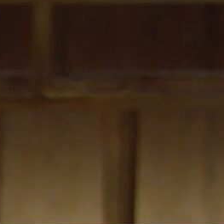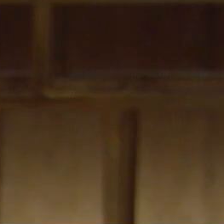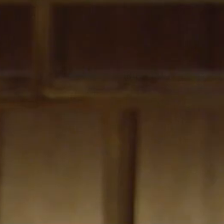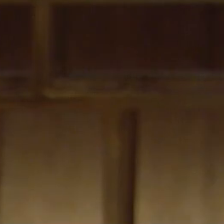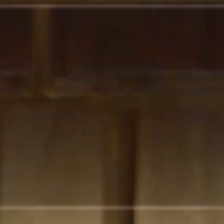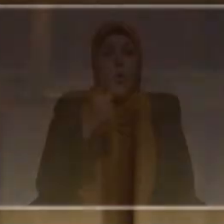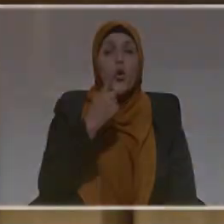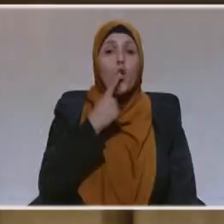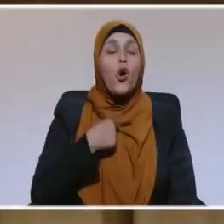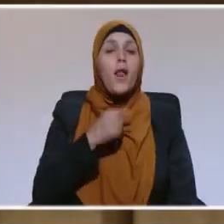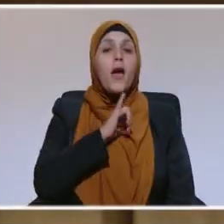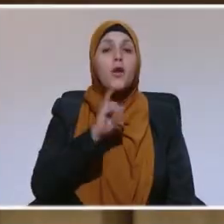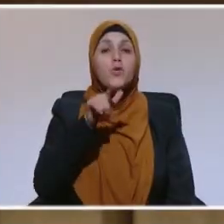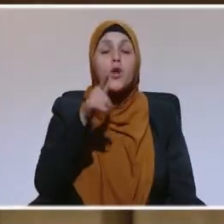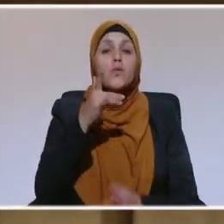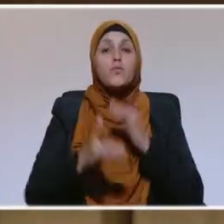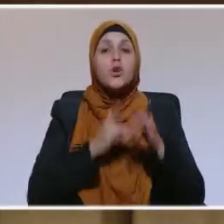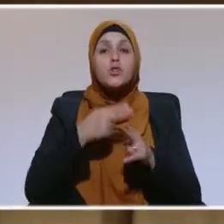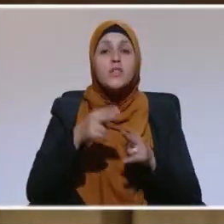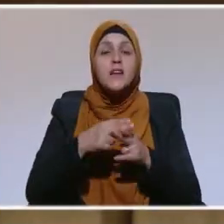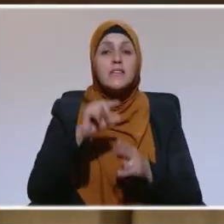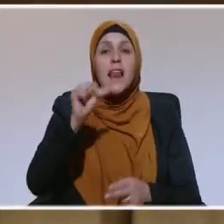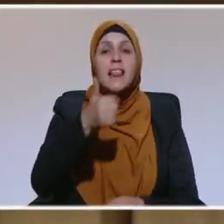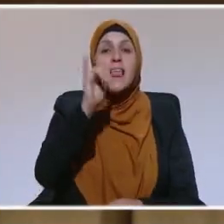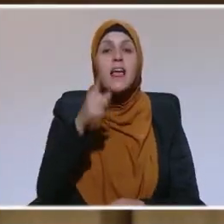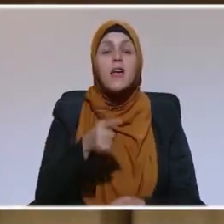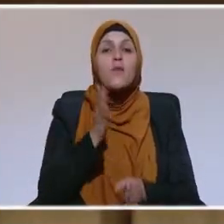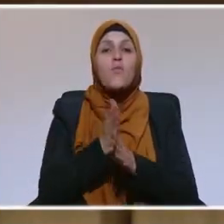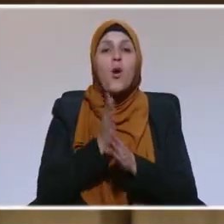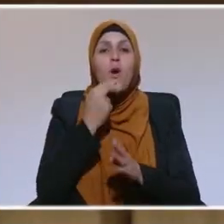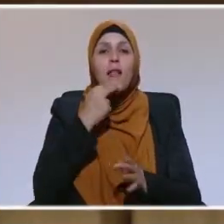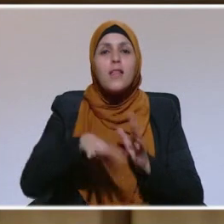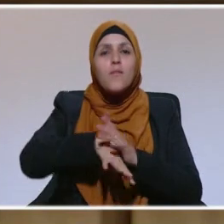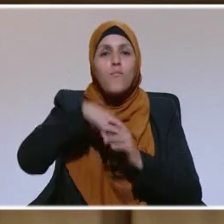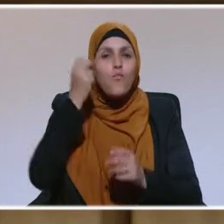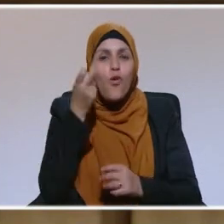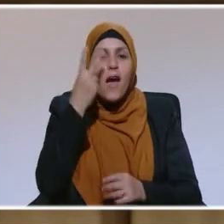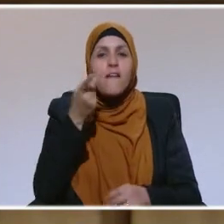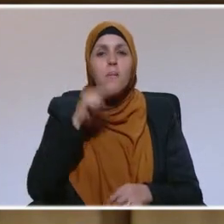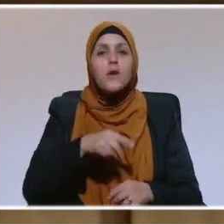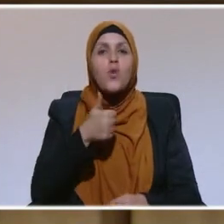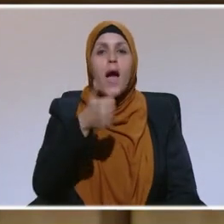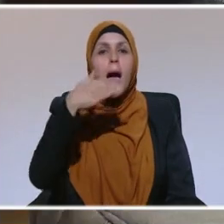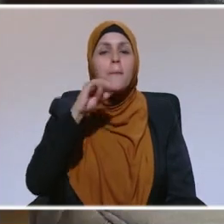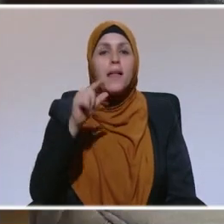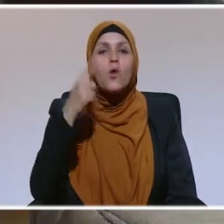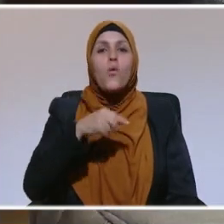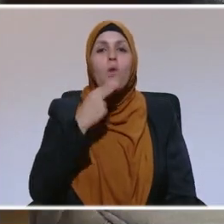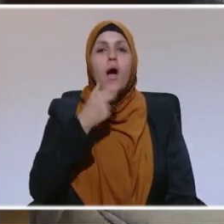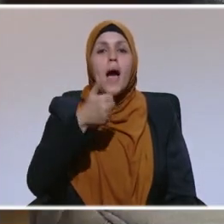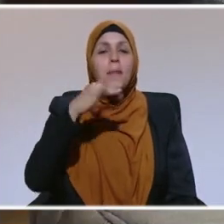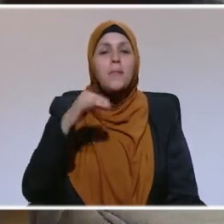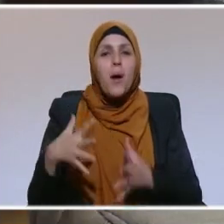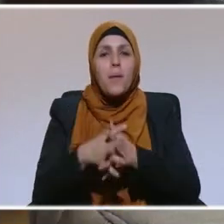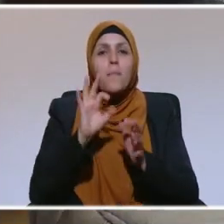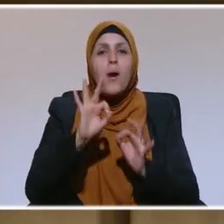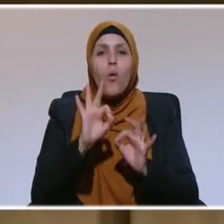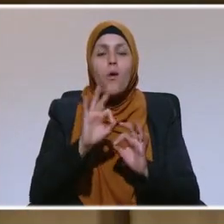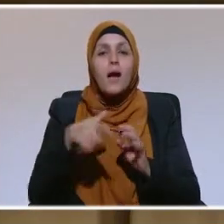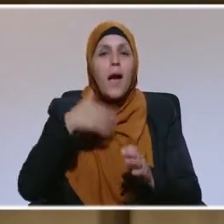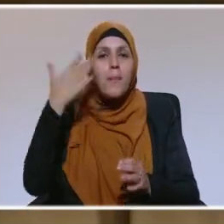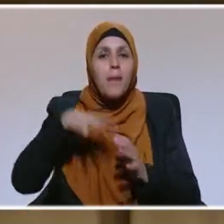لي بقى، انت في مسلسل الدايره تتعامل للمره الثانيه مع المؤلف محمد عبد المعطي اظن واحمد سمير فرج بعد التعاون، عملت معاهم ختم النمر. عملنا ختم